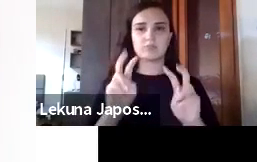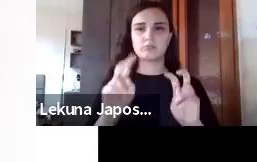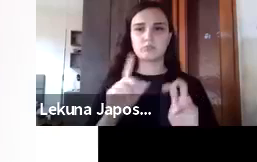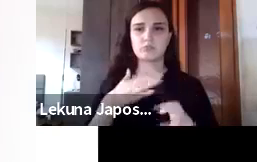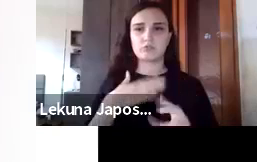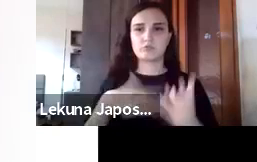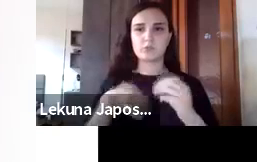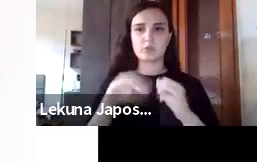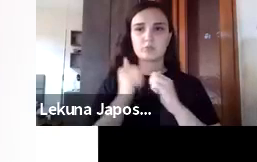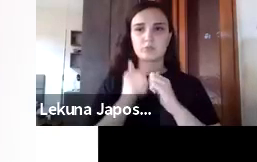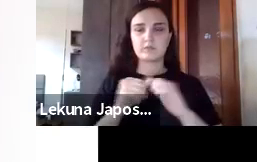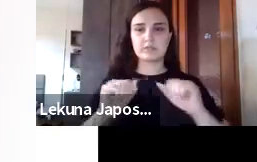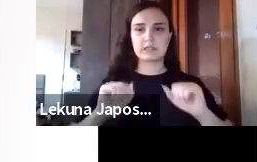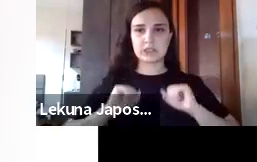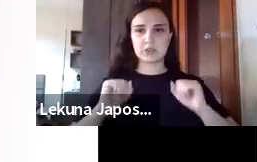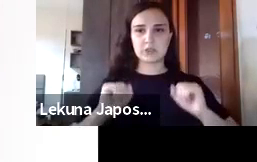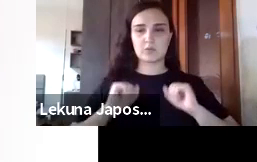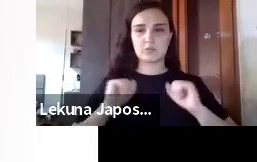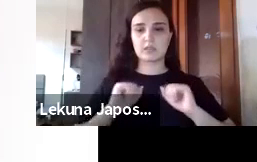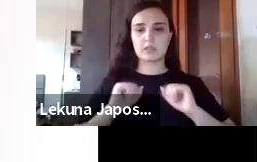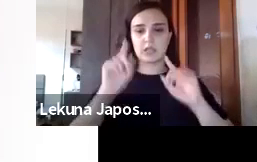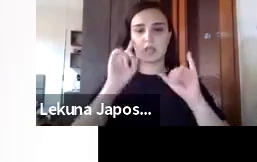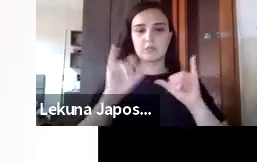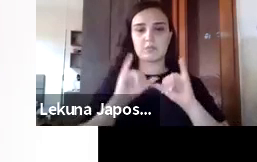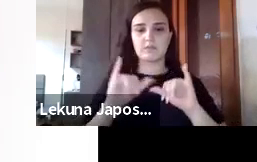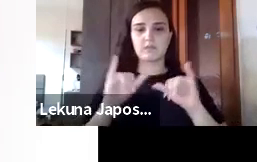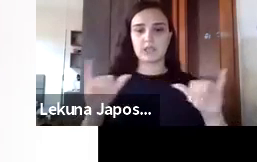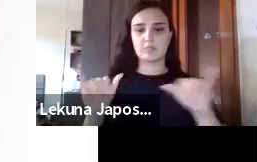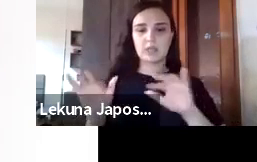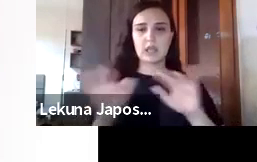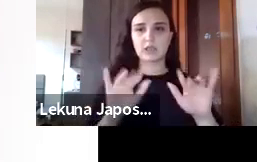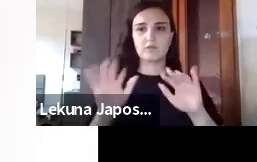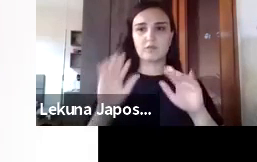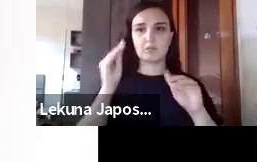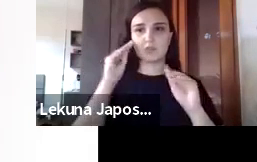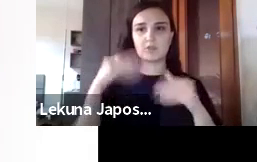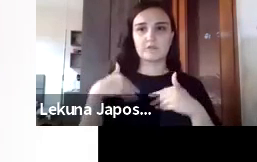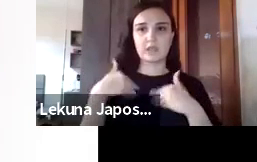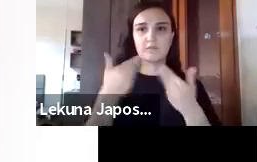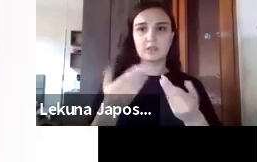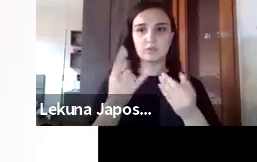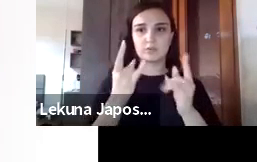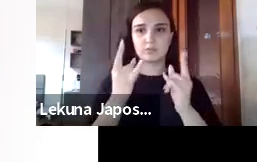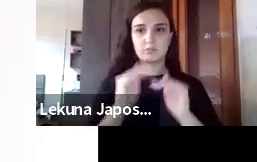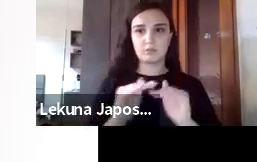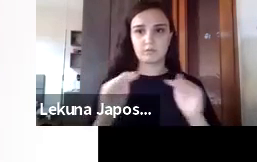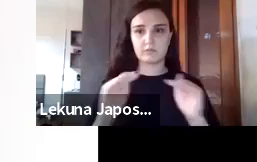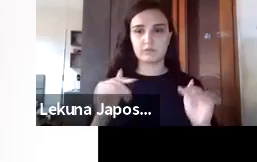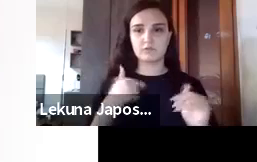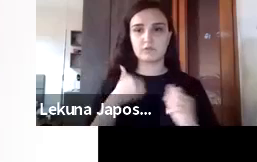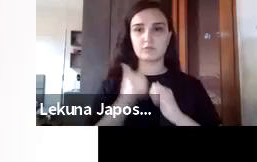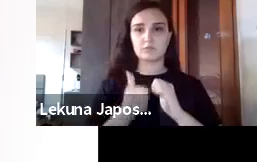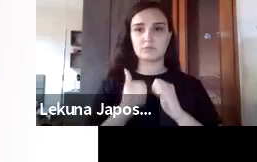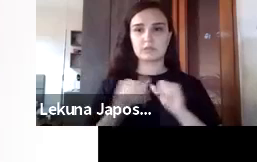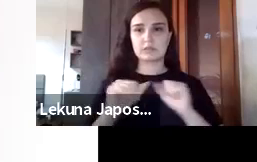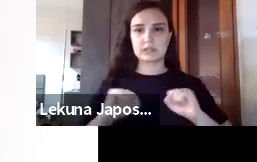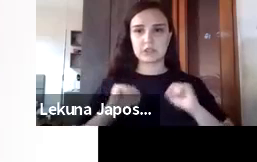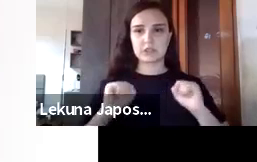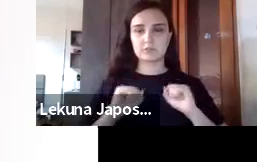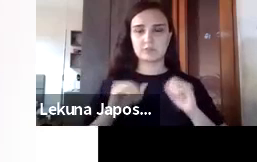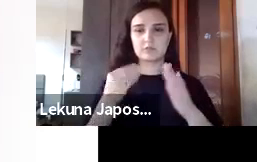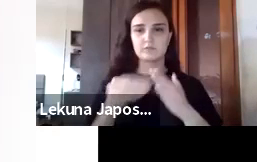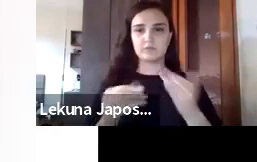ჩვენ მუდმივად ვცდილობთ განმავითარებელი აქტივობები შევთავაზოთ ბავშვს. ჩვენ მუდმივად ვცდილობთ